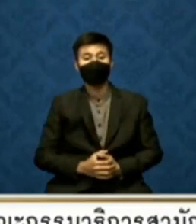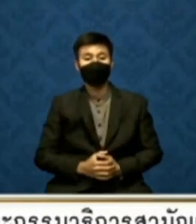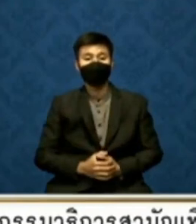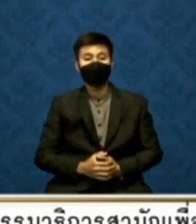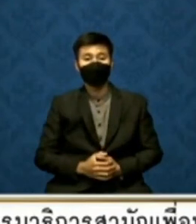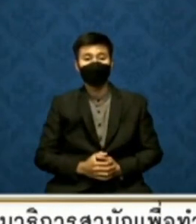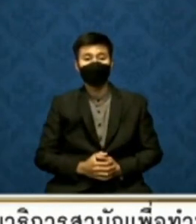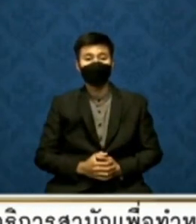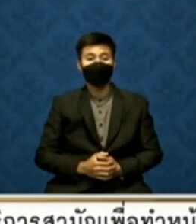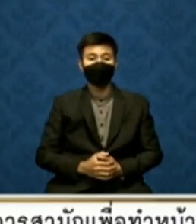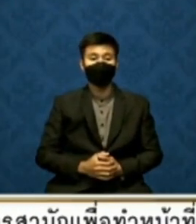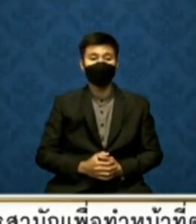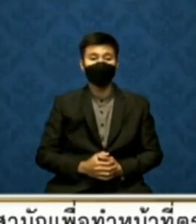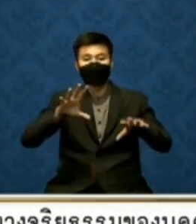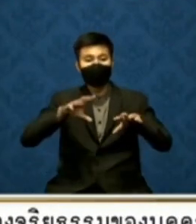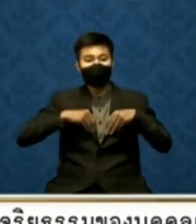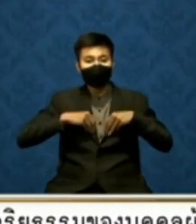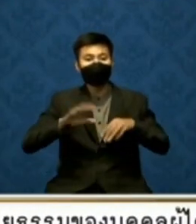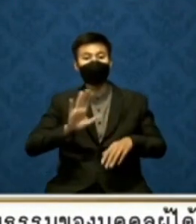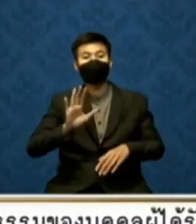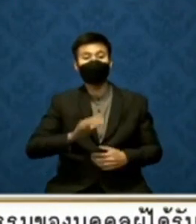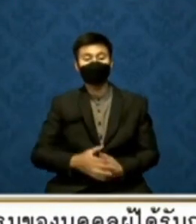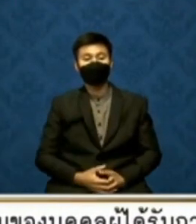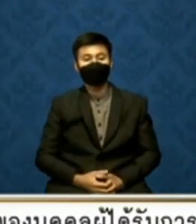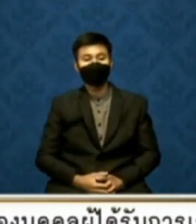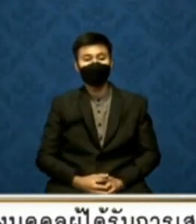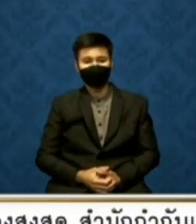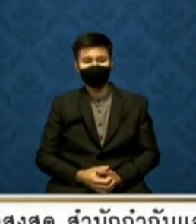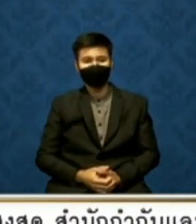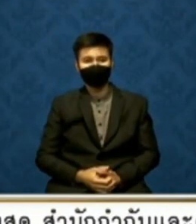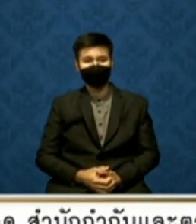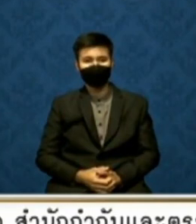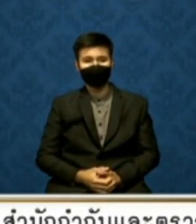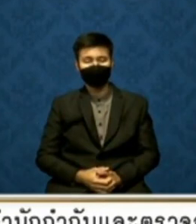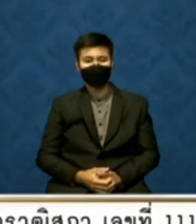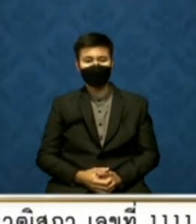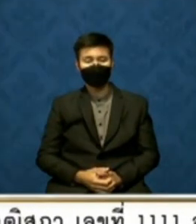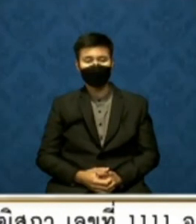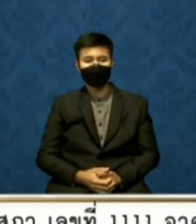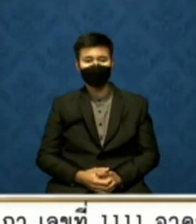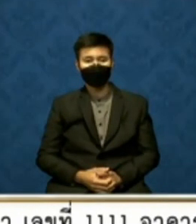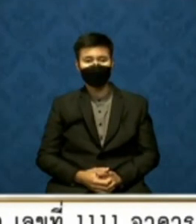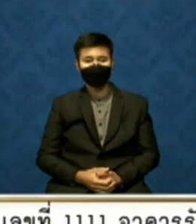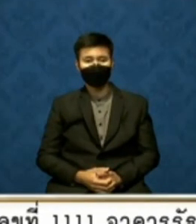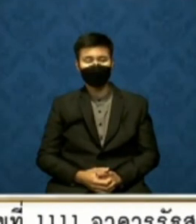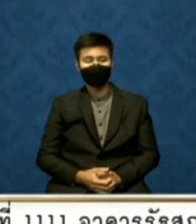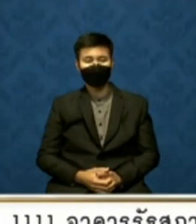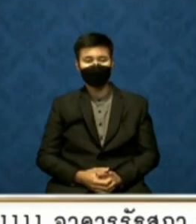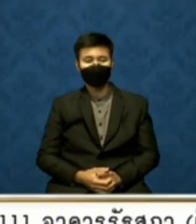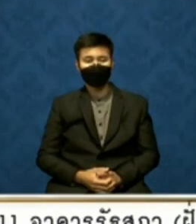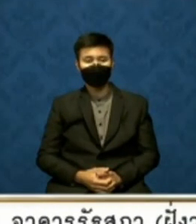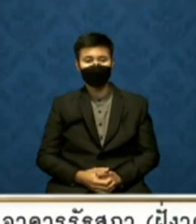54คนแบ่งเป็นพรรคเพื่อไทย 15คนพลังประชารัฐ 11คนภูมิใจไทย 7คนประชาธิปัตย์